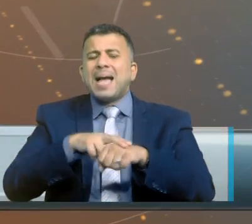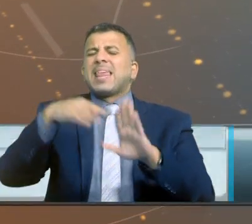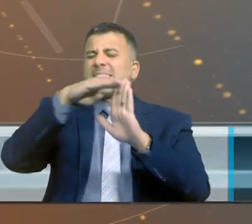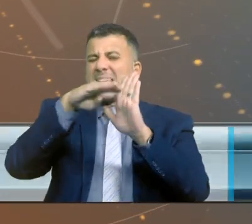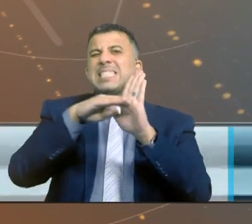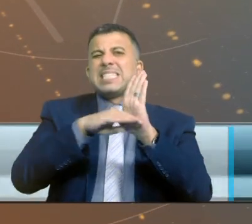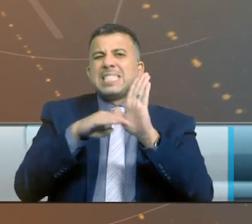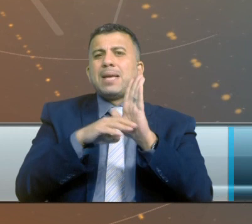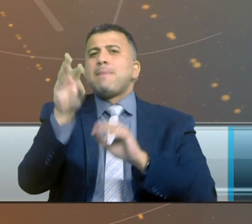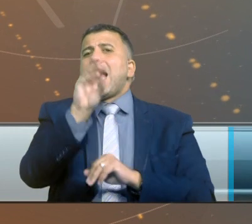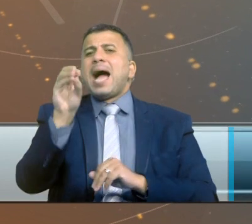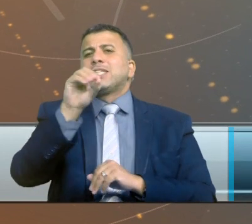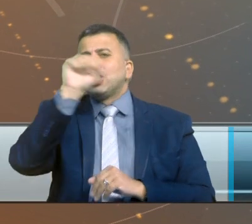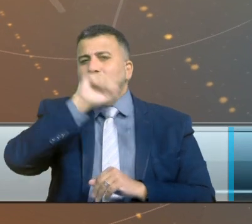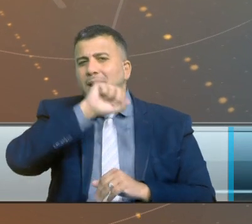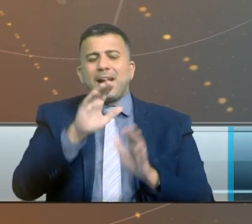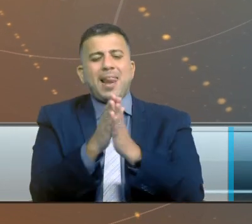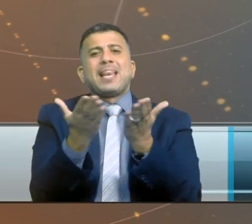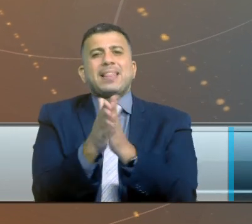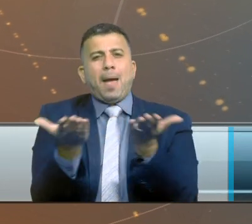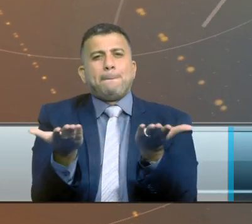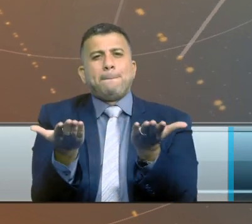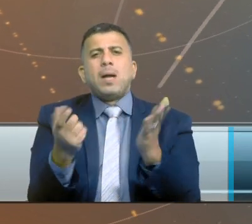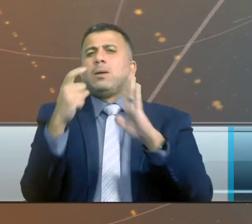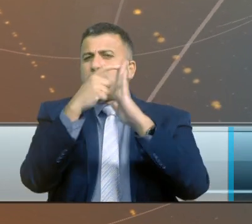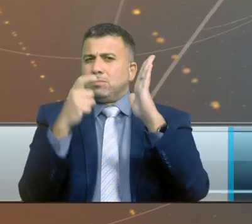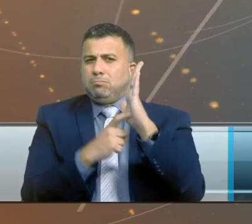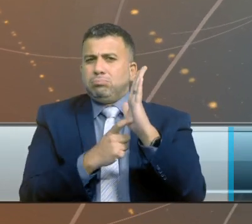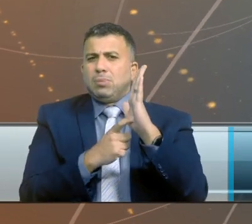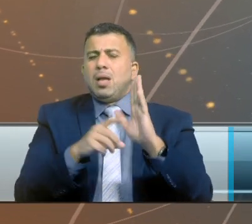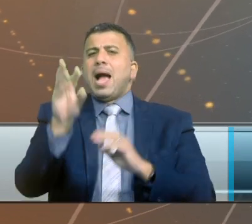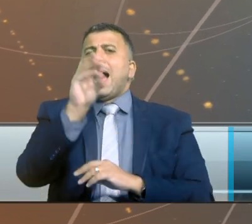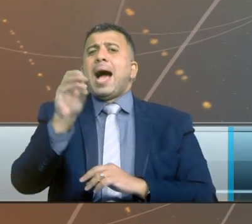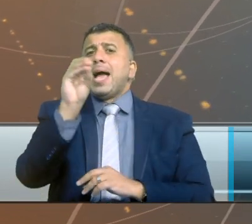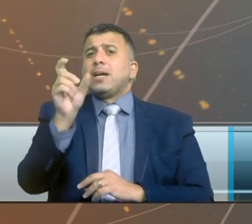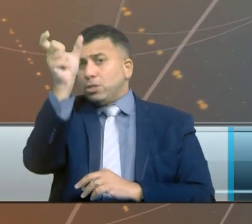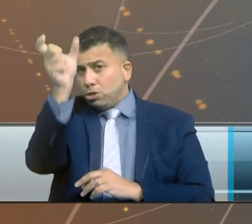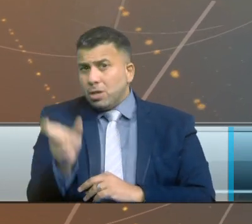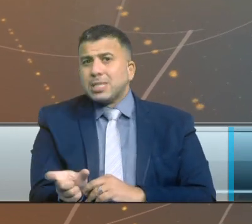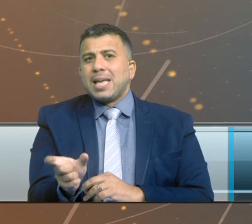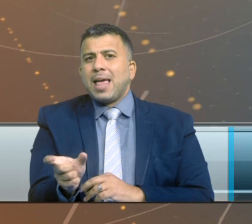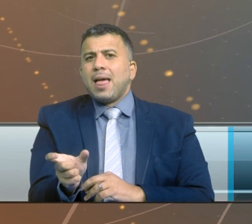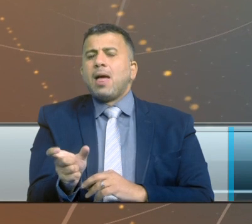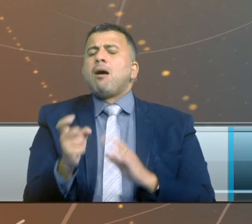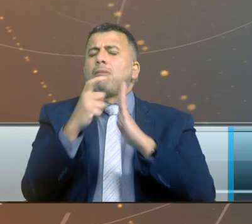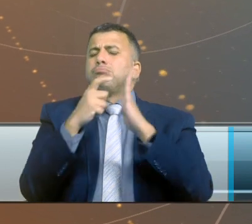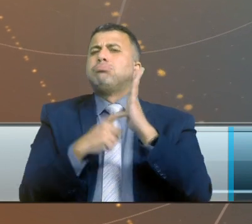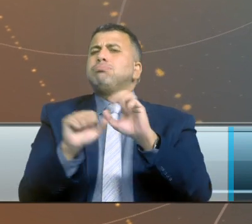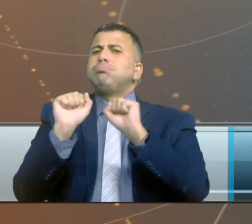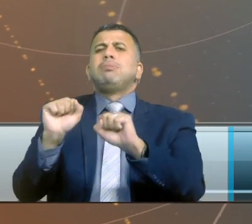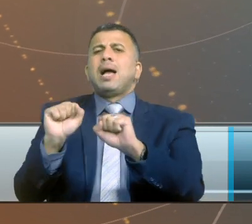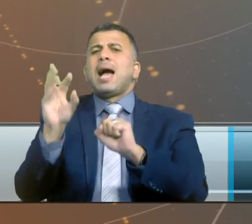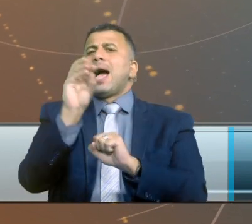مرسوما اميريا باعاده تنظيم هيئه الشارقه للكتابه ونص المرسوم على ان تتمتع الهيئه بالشخصيه